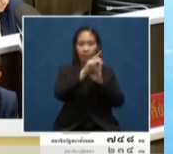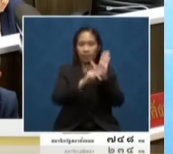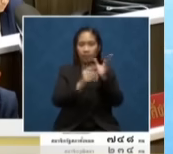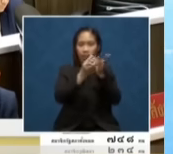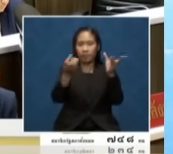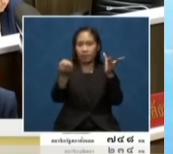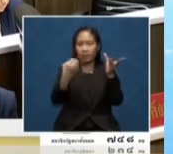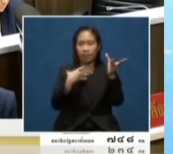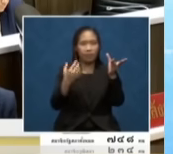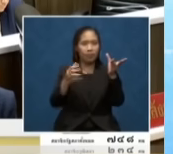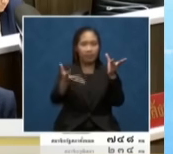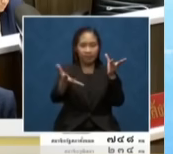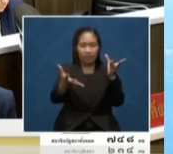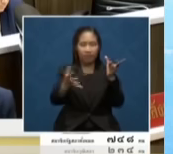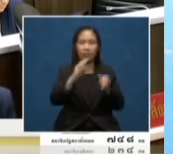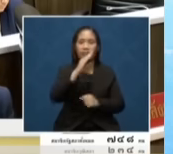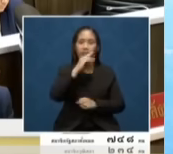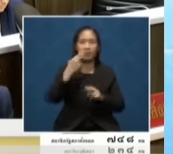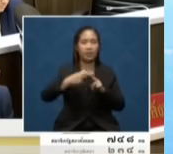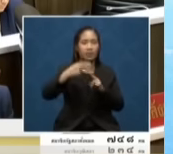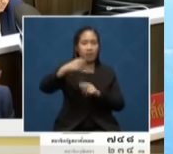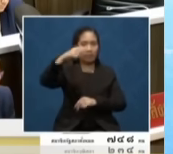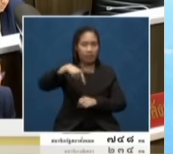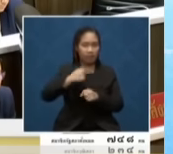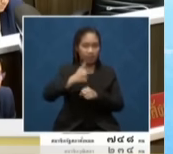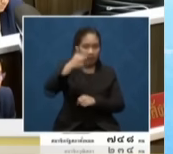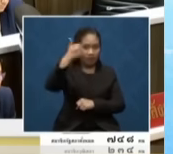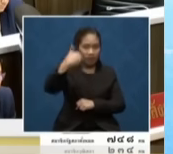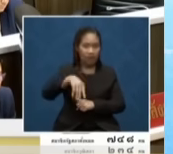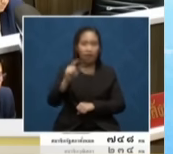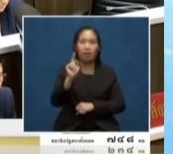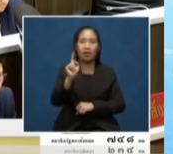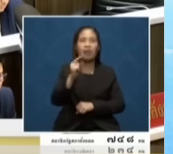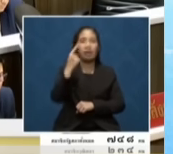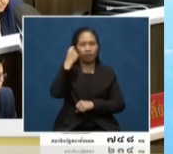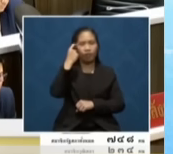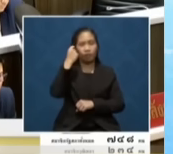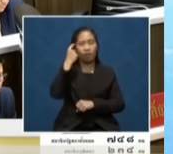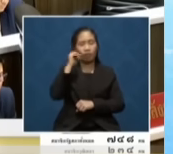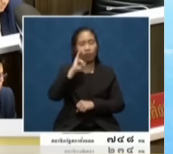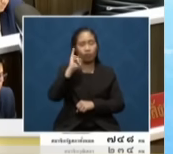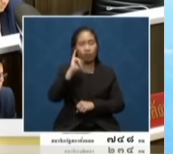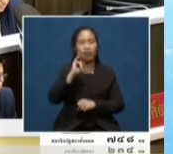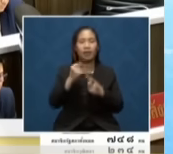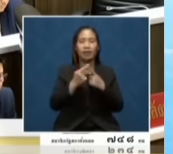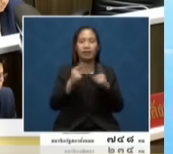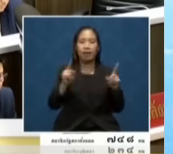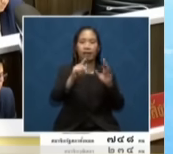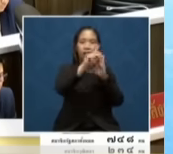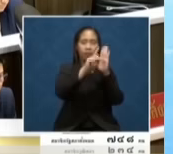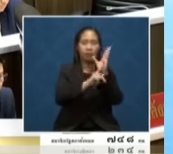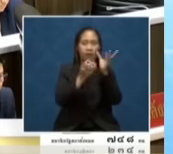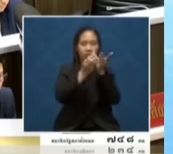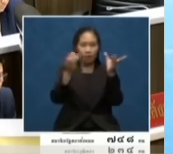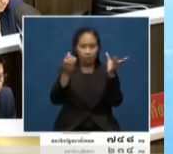ถ้าดึงมาได้ทั้งพรรคก็กลายเป็น 3 2 3แต่เพื่อไทยรับผิดชอบเองเออจะโดนมวลชน